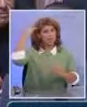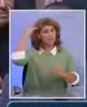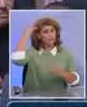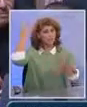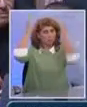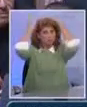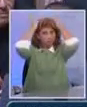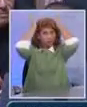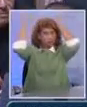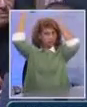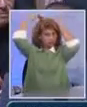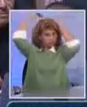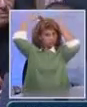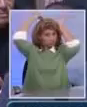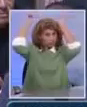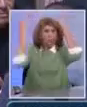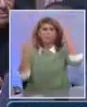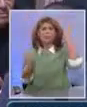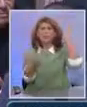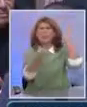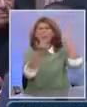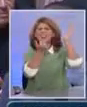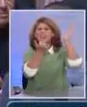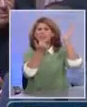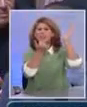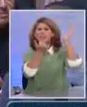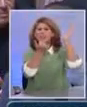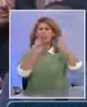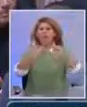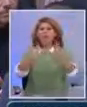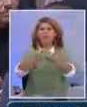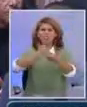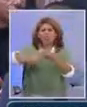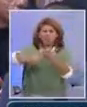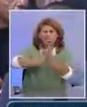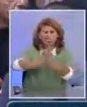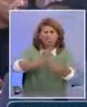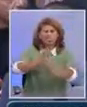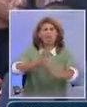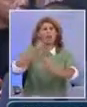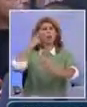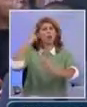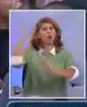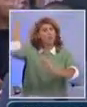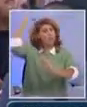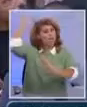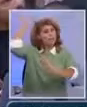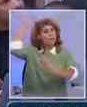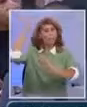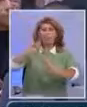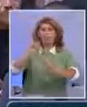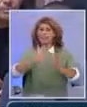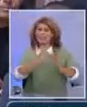υπάρχει μια σφαλερή εθνομηδενιστική άποψη ότι δεν υπάρχει συνέχεια των